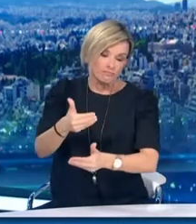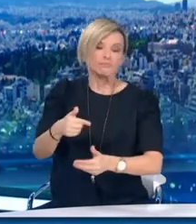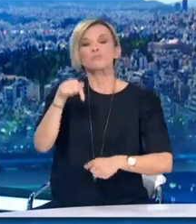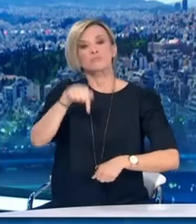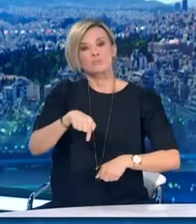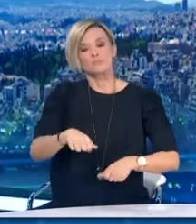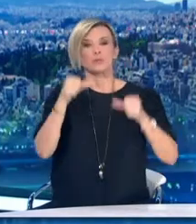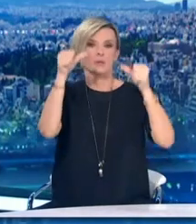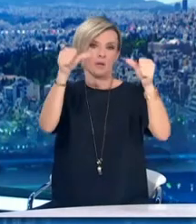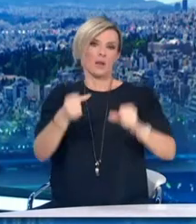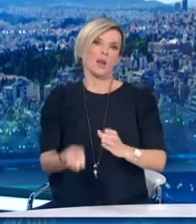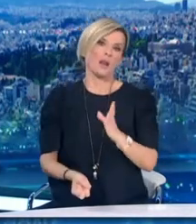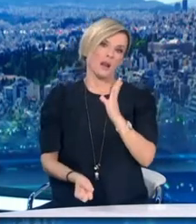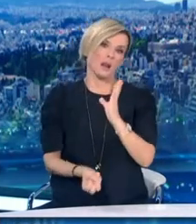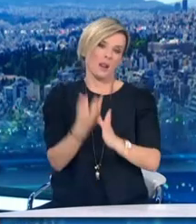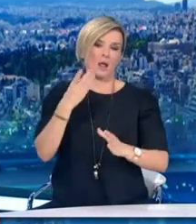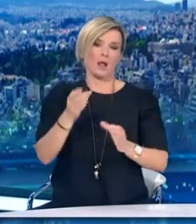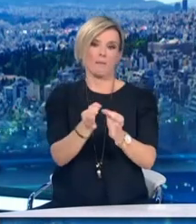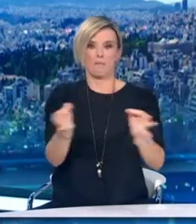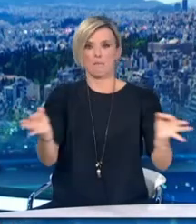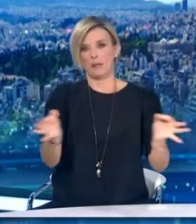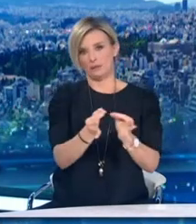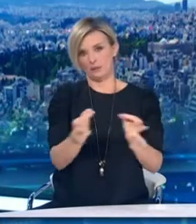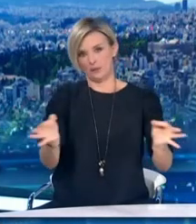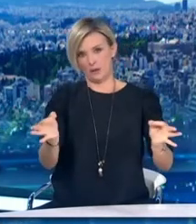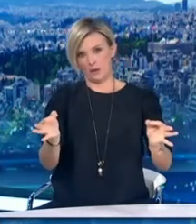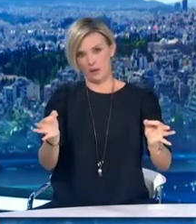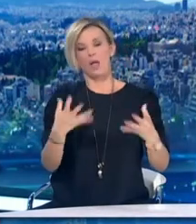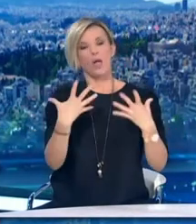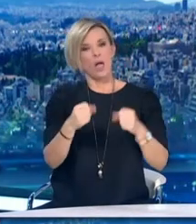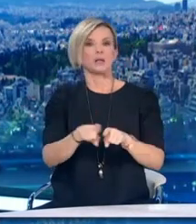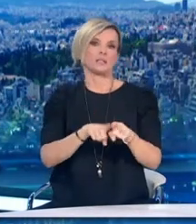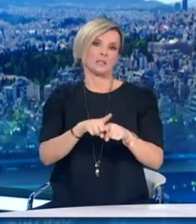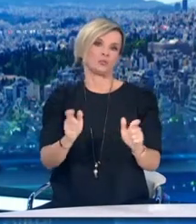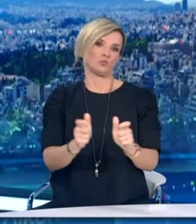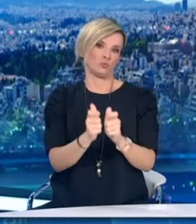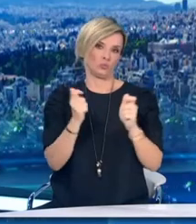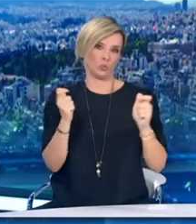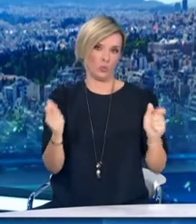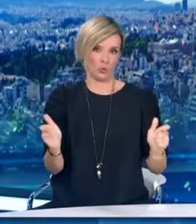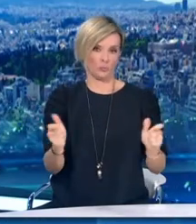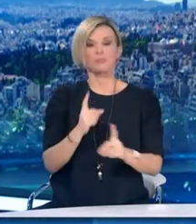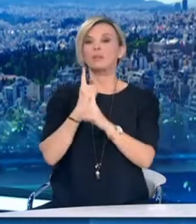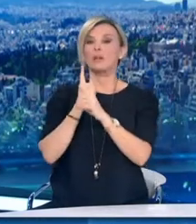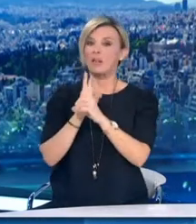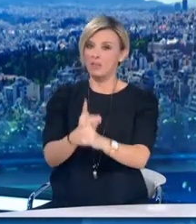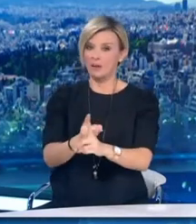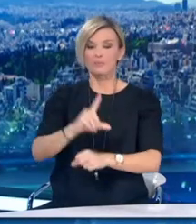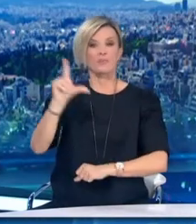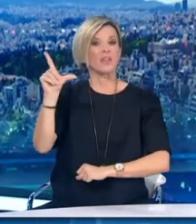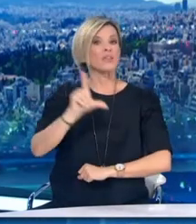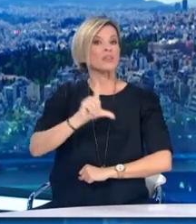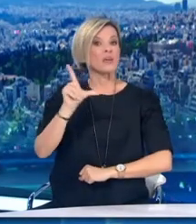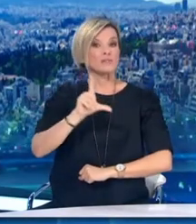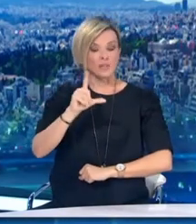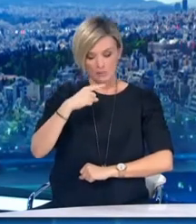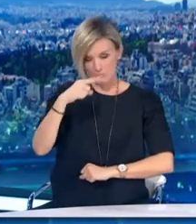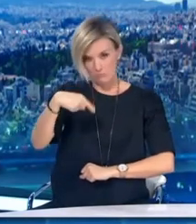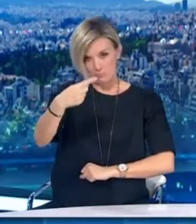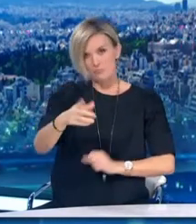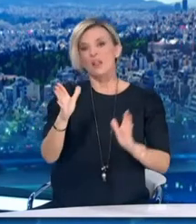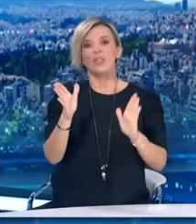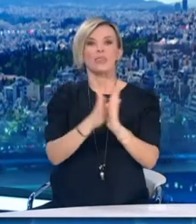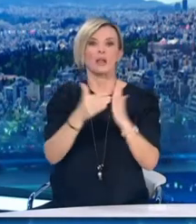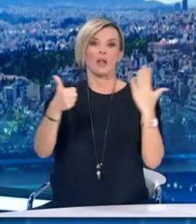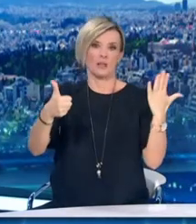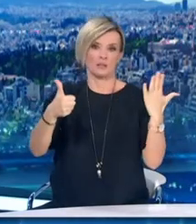Ανακοινώνουμε σήμερα νέα κυβερνητικά μέτρα πρόληψης που αφορούν και την εκπαιδευτική κοινότητα. Πιο συγκεκριμένα, από τη Δευτέρα, αυτήν τη Δευτέρα, 16